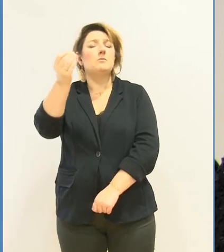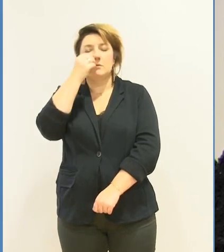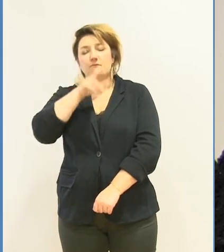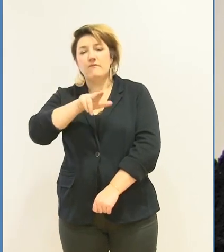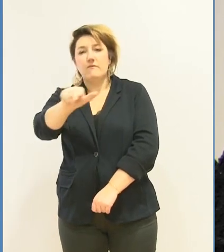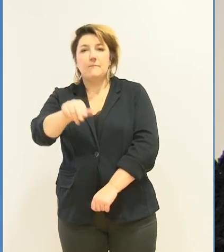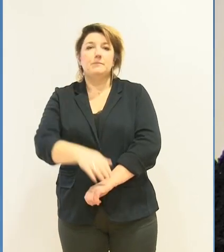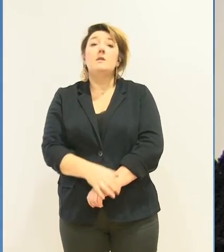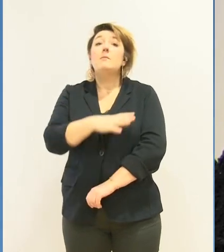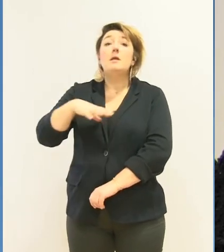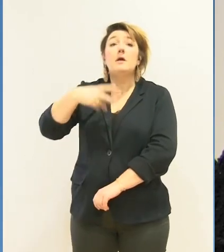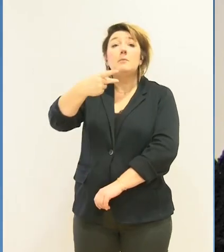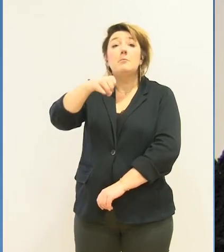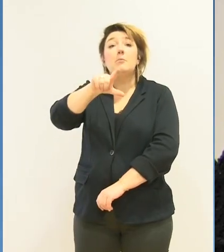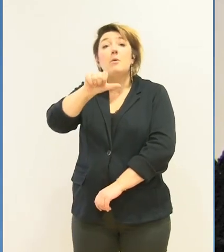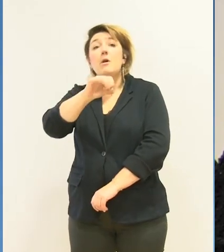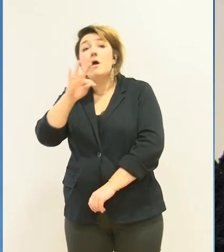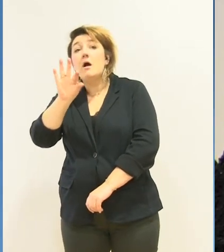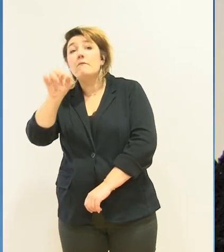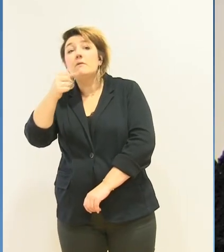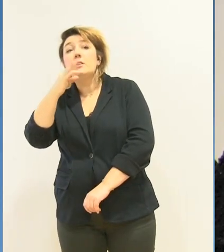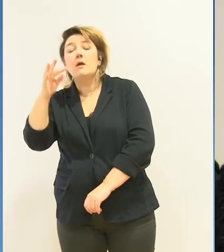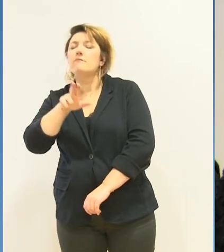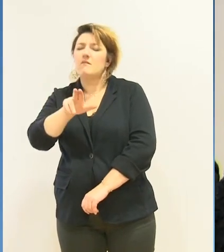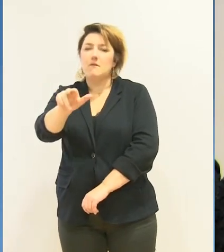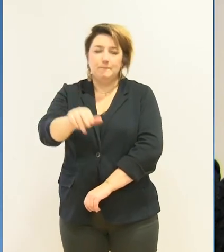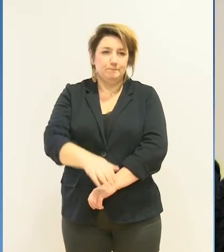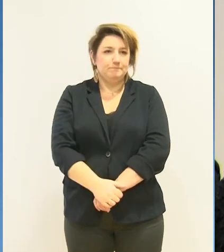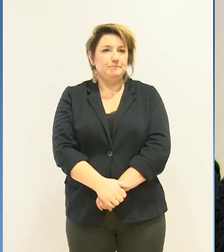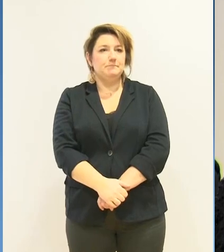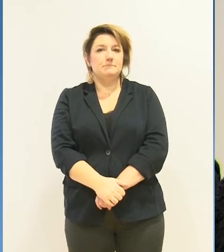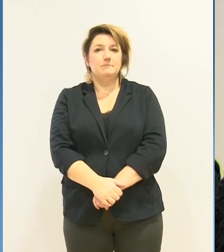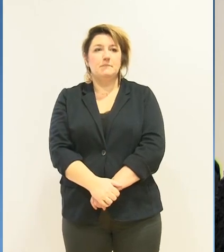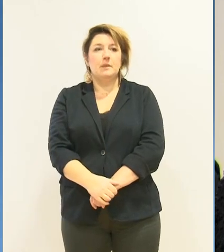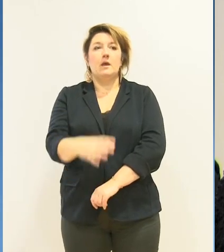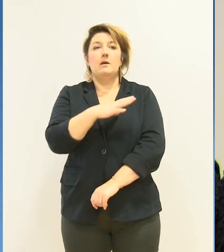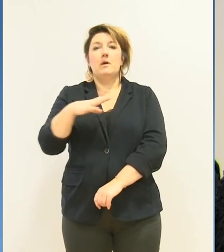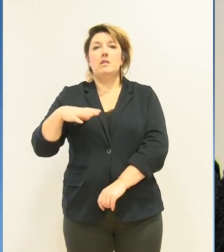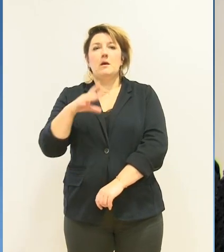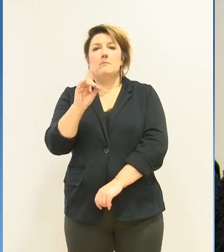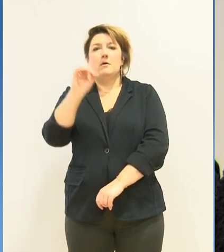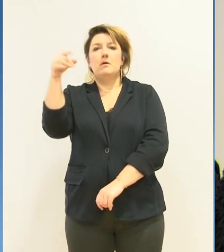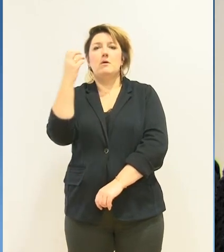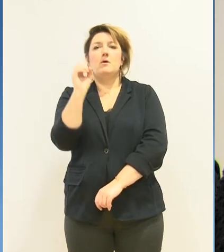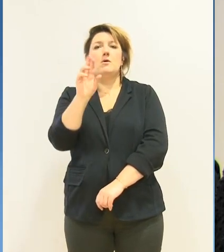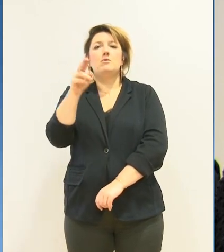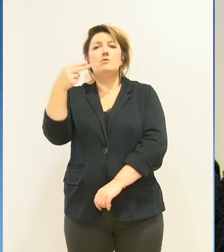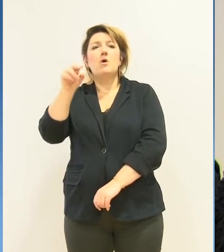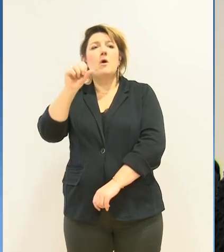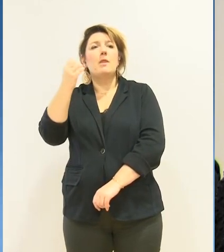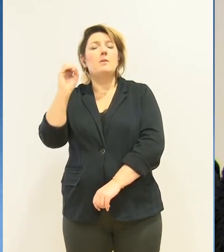elle va arriver à la broche et mireille d'ornano gambie elle va